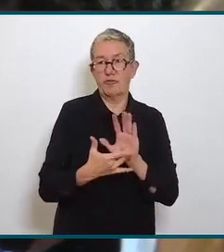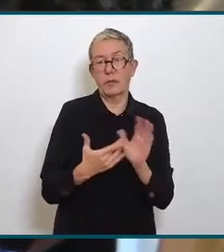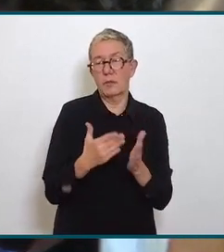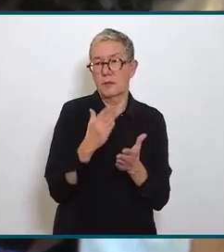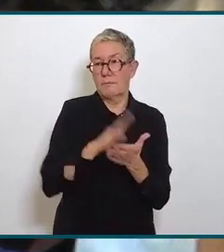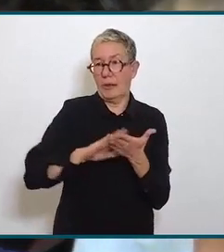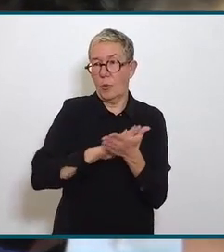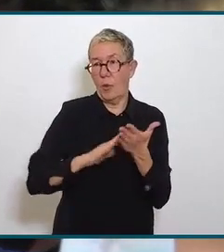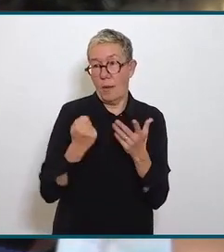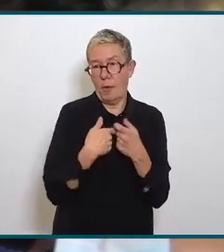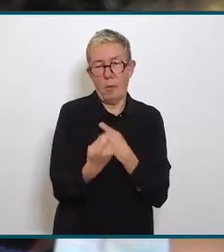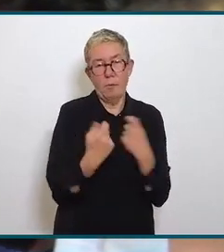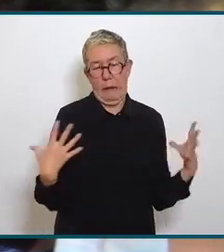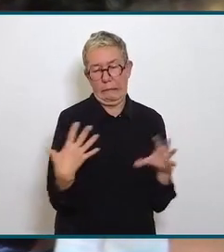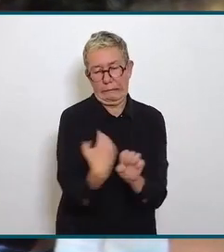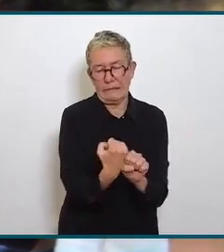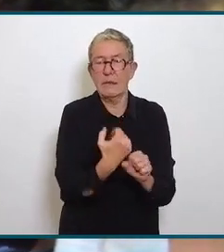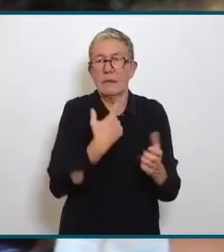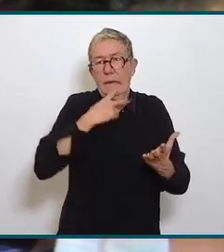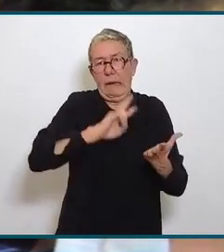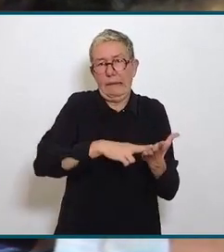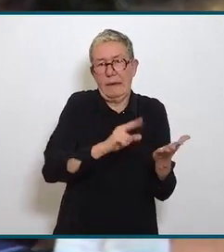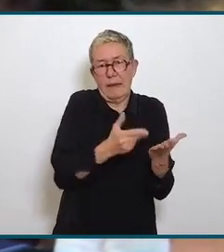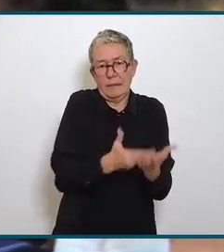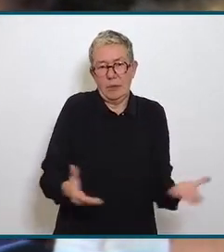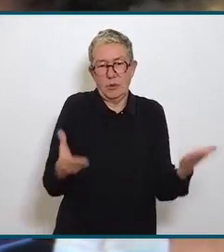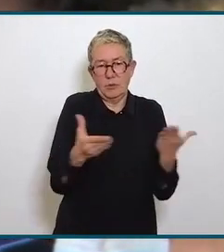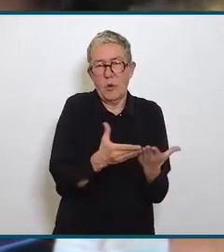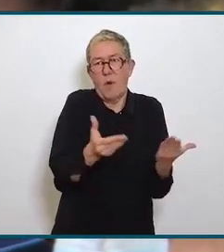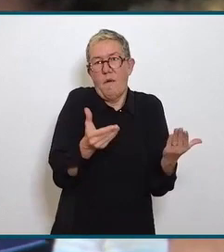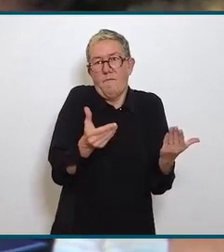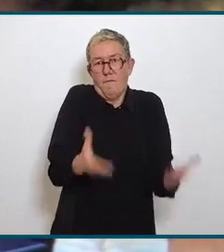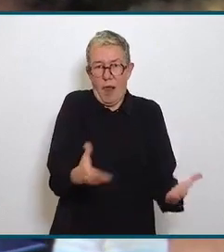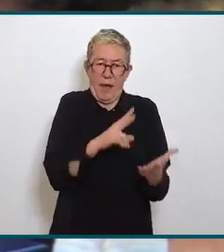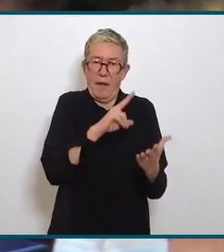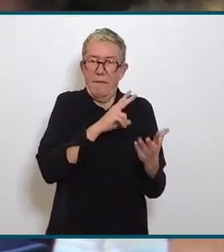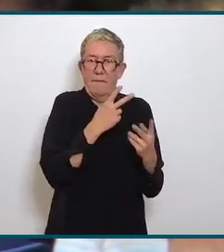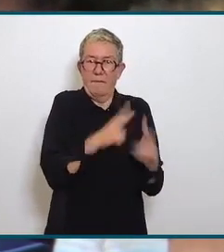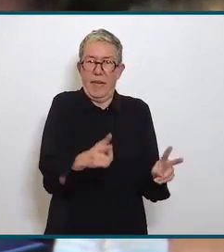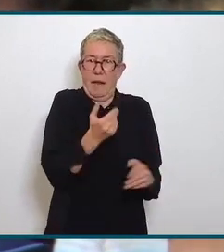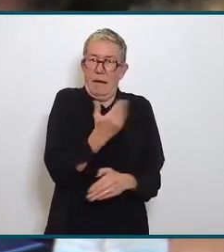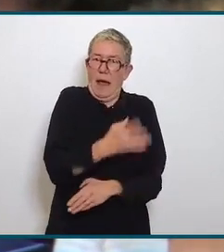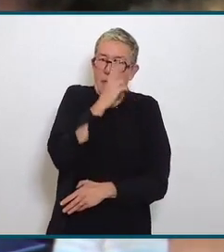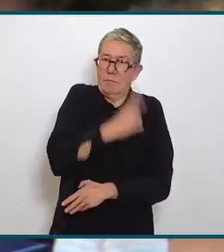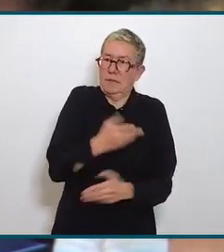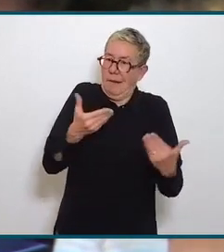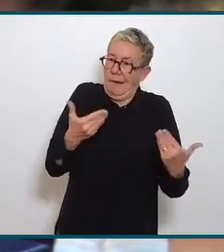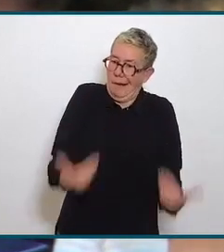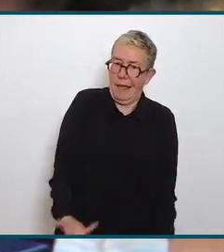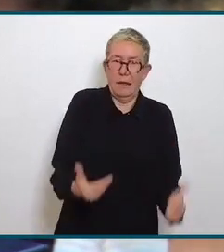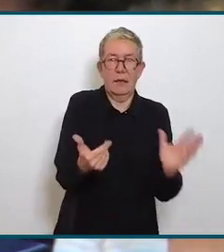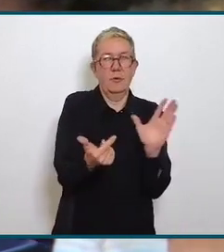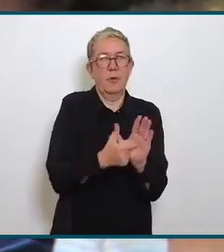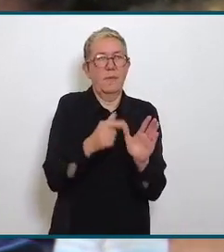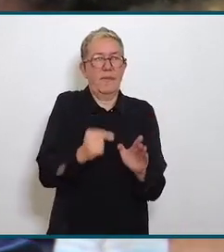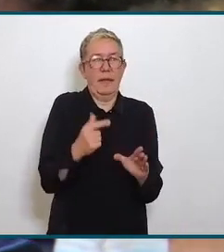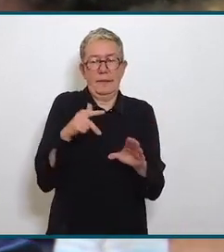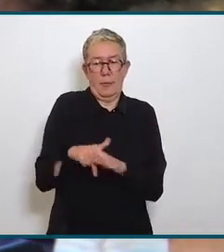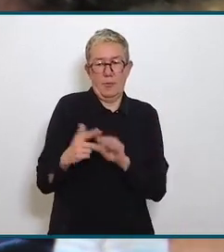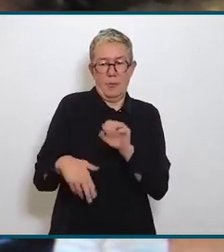se justifie aussi par une réalité. Voilà comment est notre ville à l'instant T en 2020 et début d'année